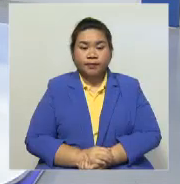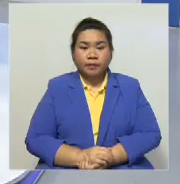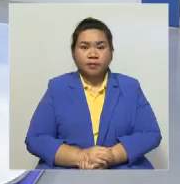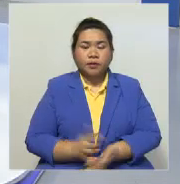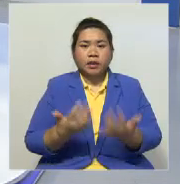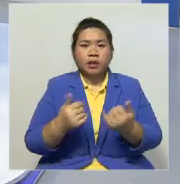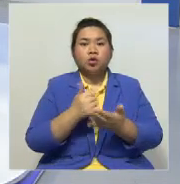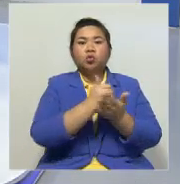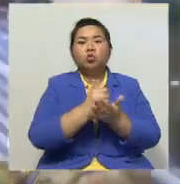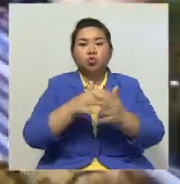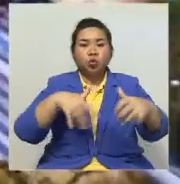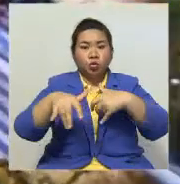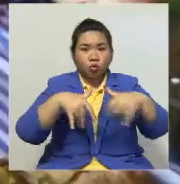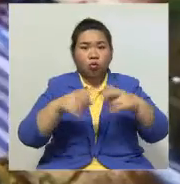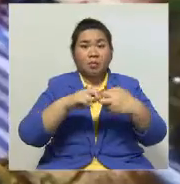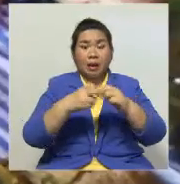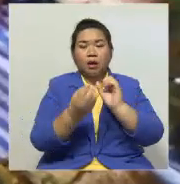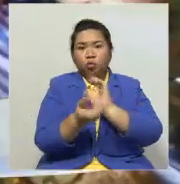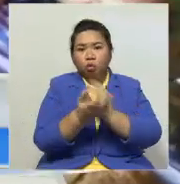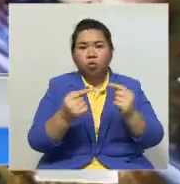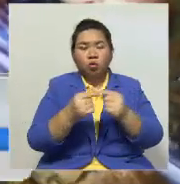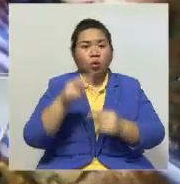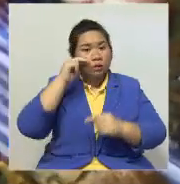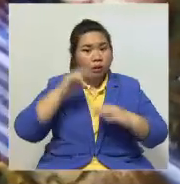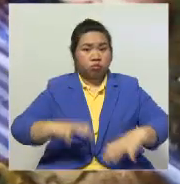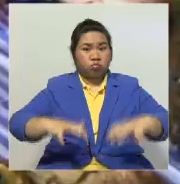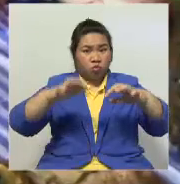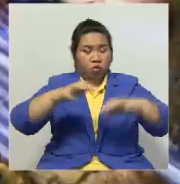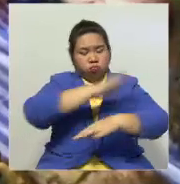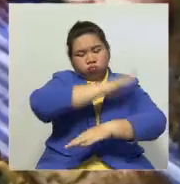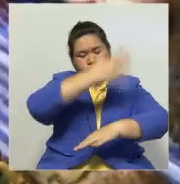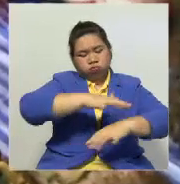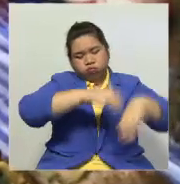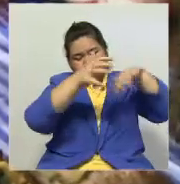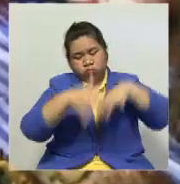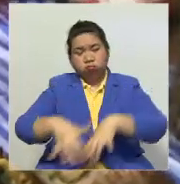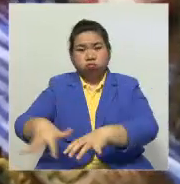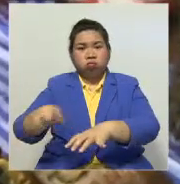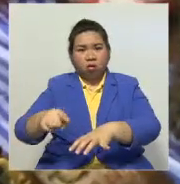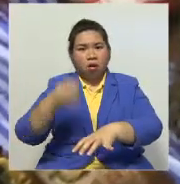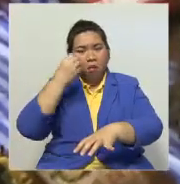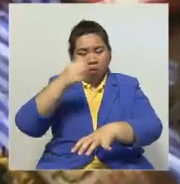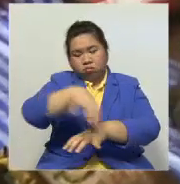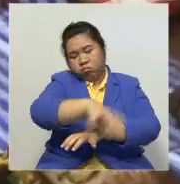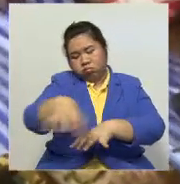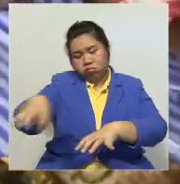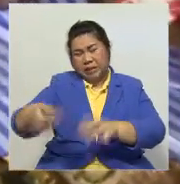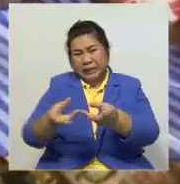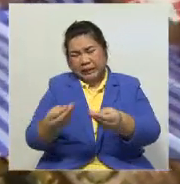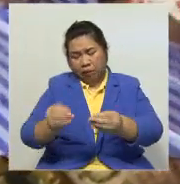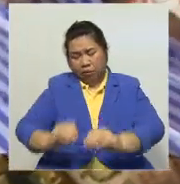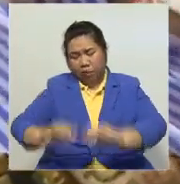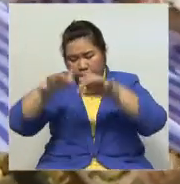การเข้าให้ความช่วยเหลือชาวบ้านที่ได้รับผลกระทบจากเหตุอุทกภัยน้ำป่าไหลหลากแล้วก็เข้าท่วมบ้านเรือนรวมถึงดินโคลนถล่ม